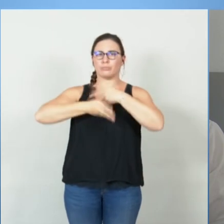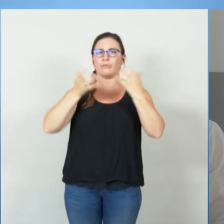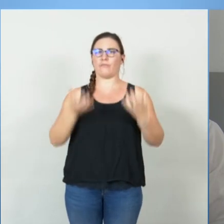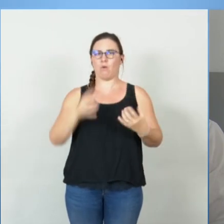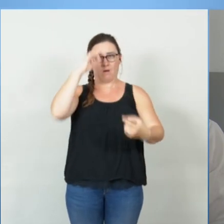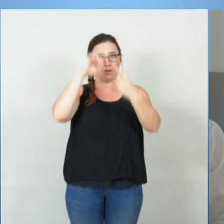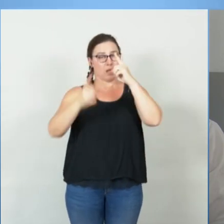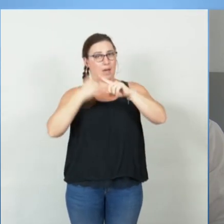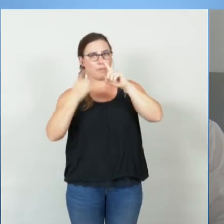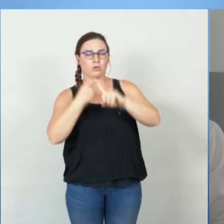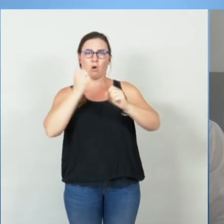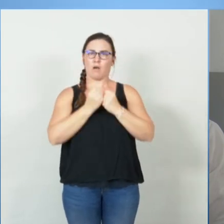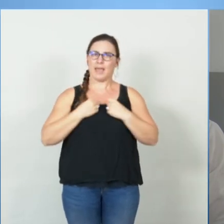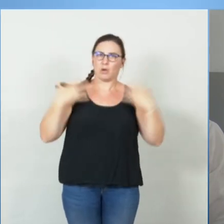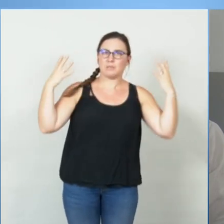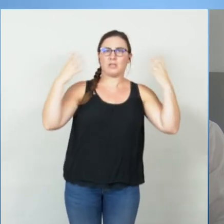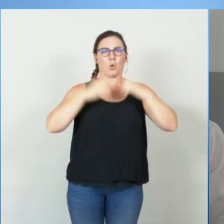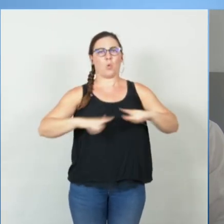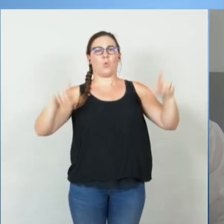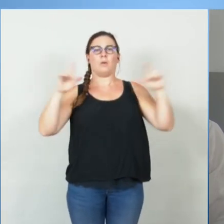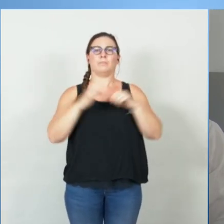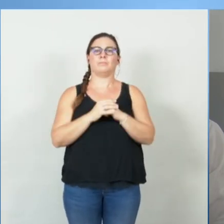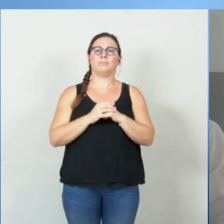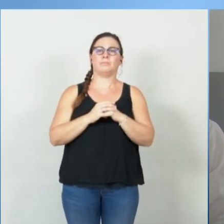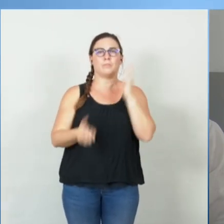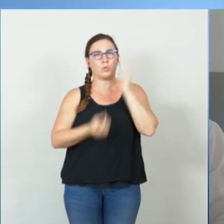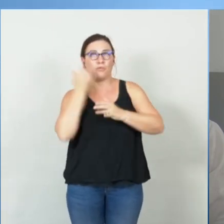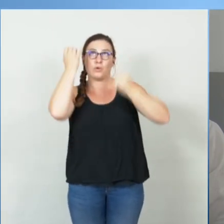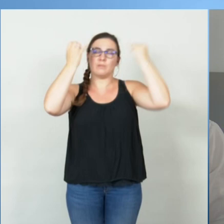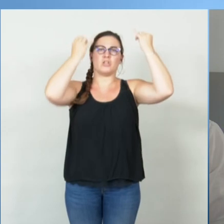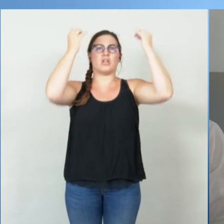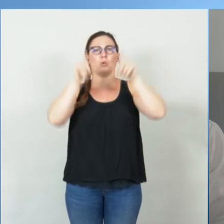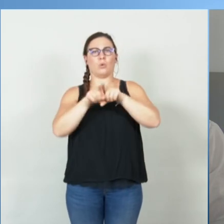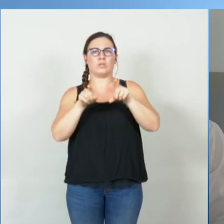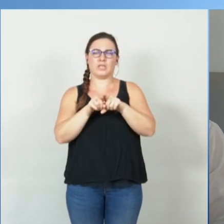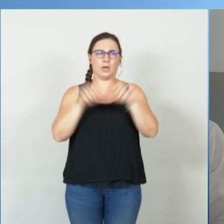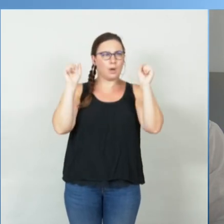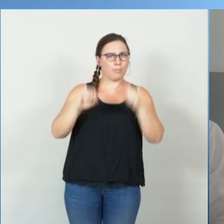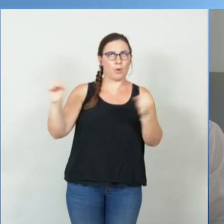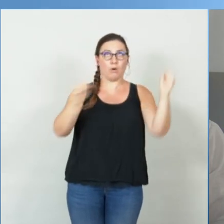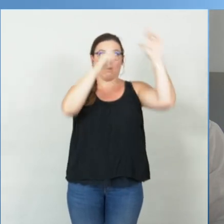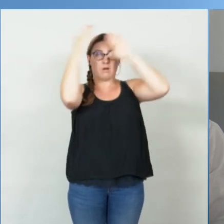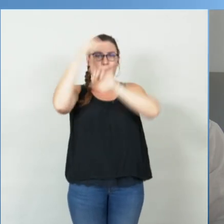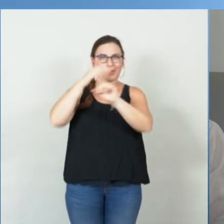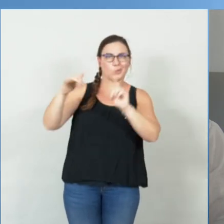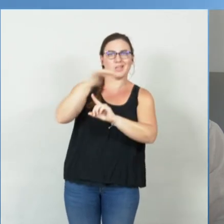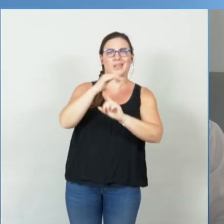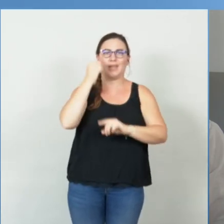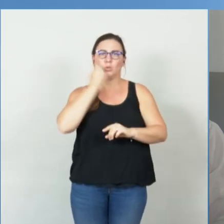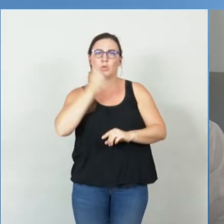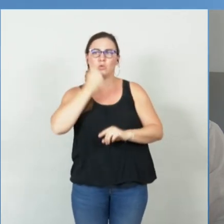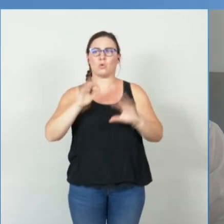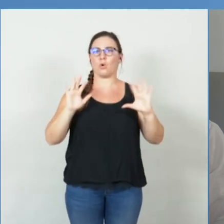fondamental vecteur d'émancipation de nouveaux imaginaires vecteurs de nouvelles représentations de la société et notre quotidien